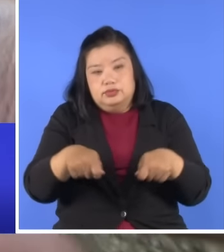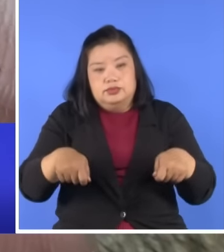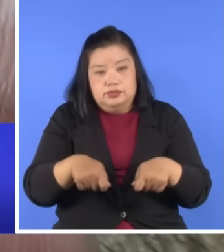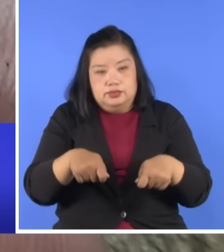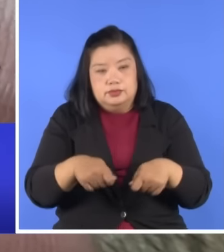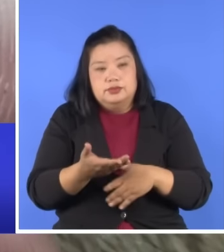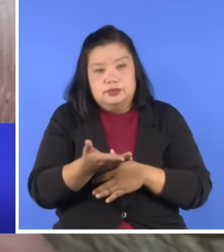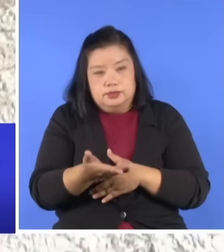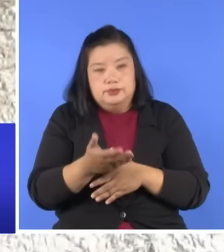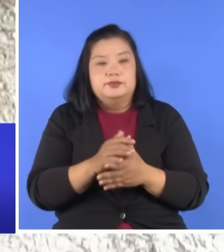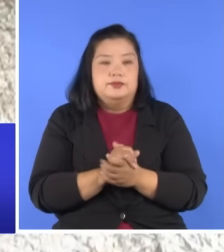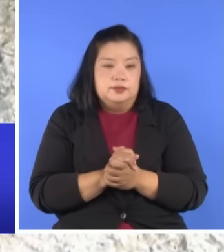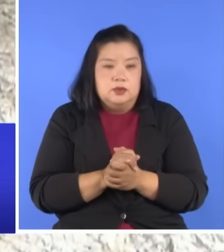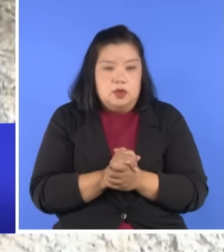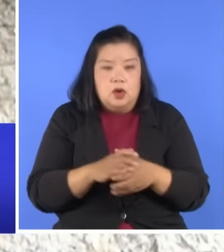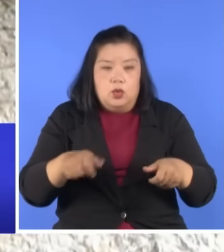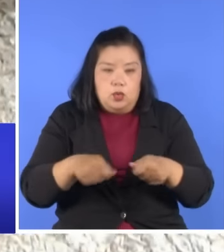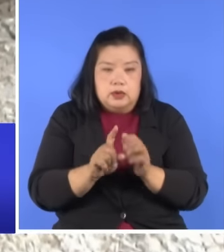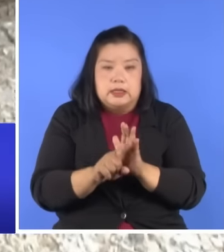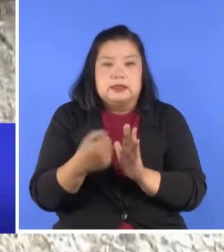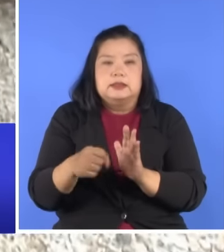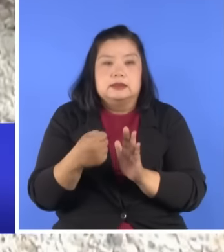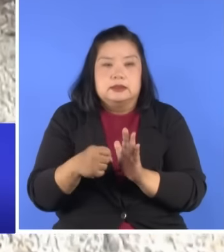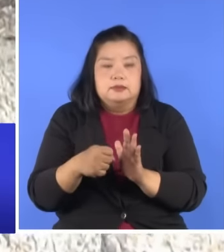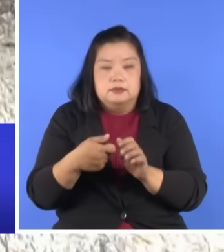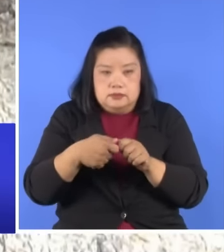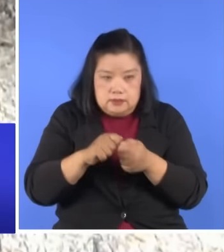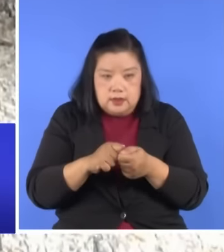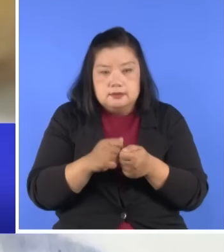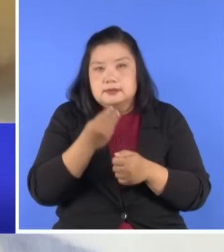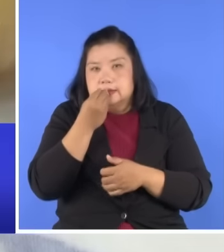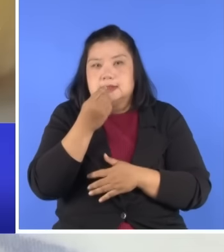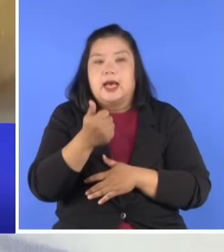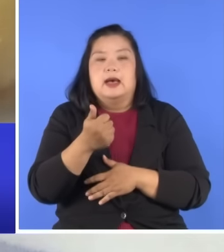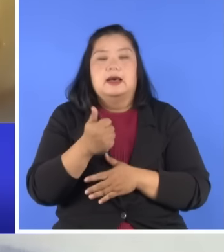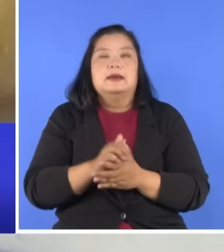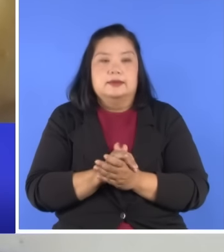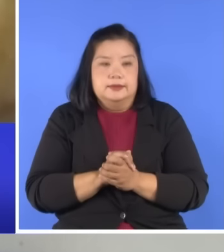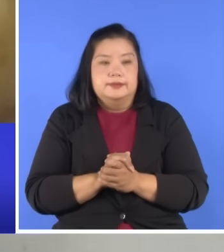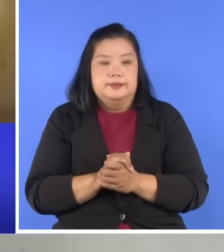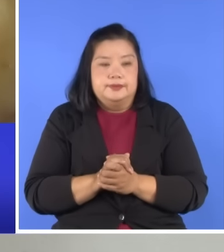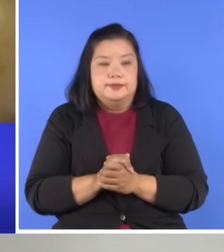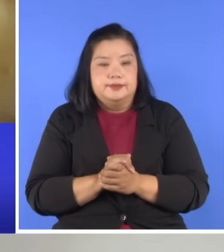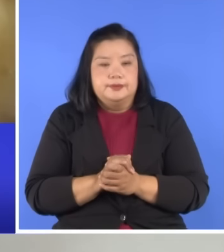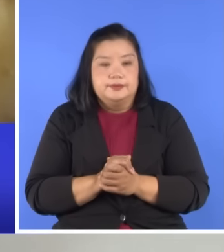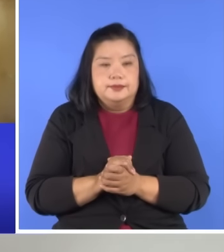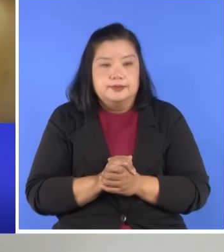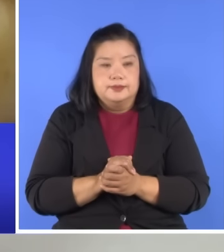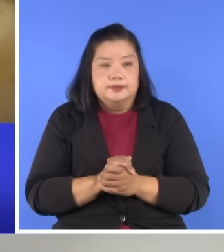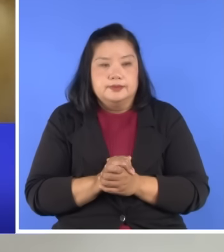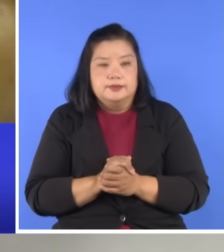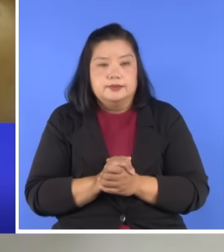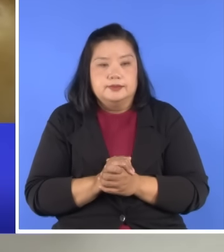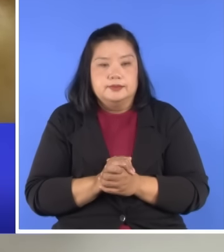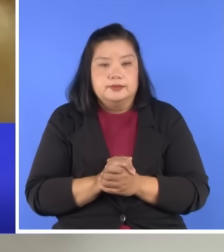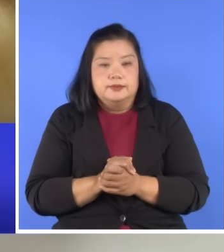อ่อนๆนะคั่ประมาณสัก 10นาทีก็แกะเปลือกเอามากินได้เออเนี่ยเปลือกก็จะแข็งหน่อยนะครับก็จะทุบๆหน่อย